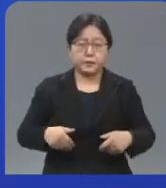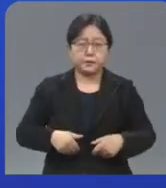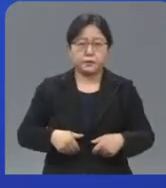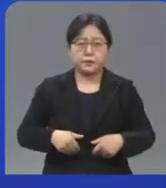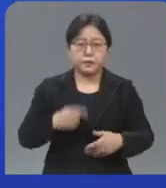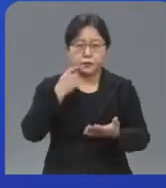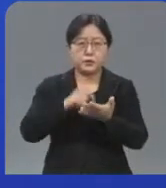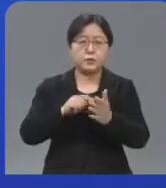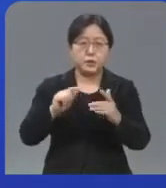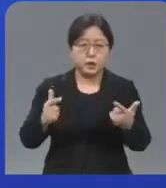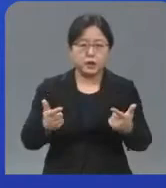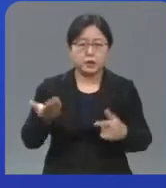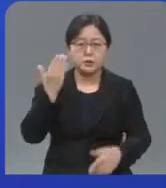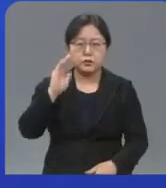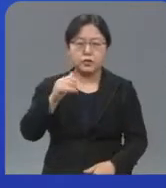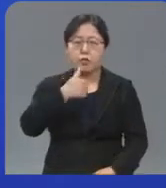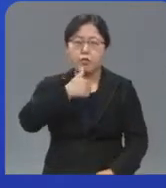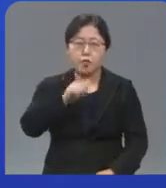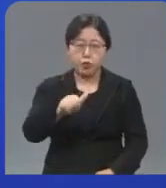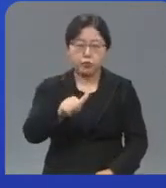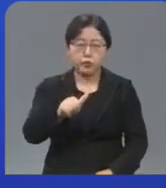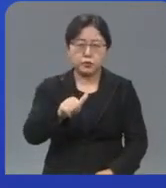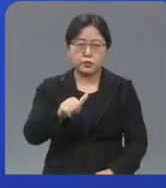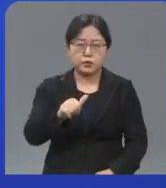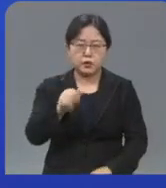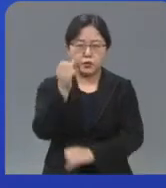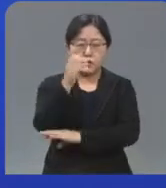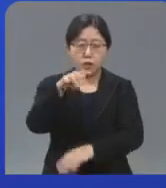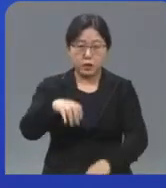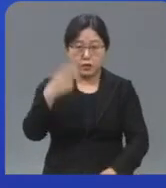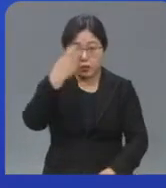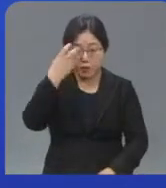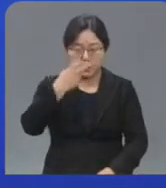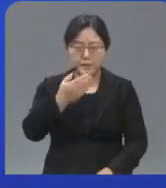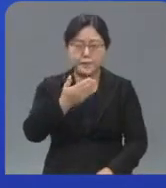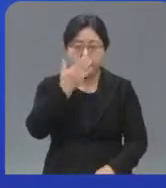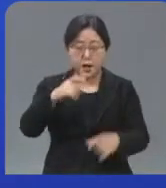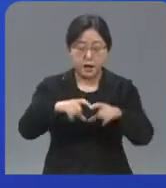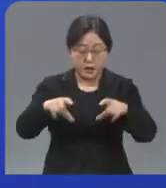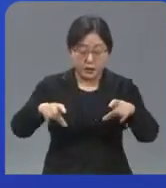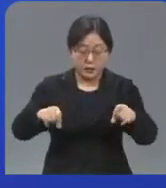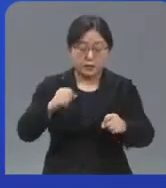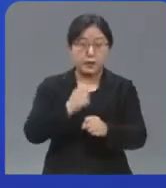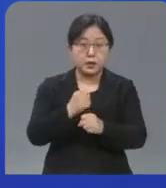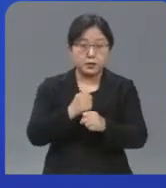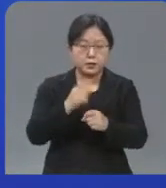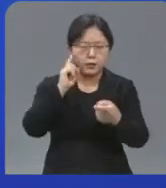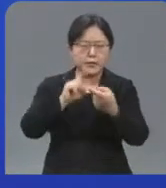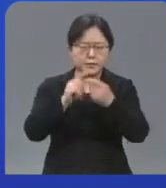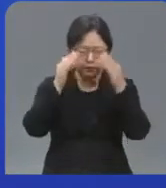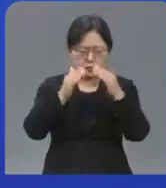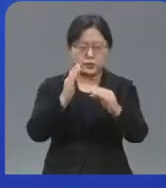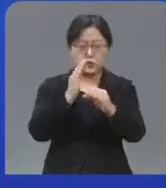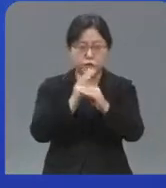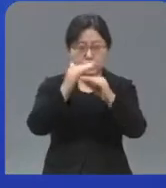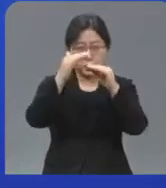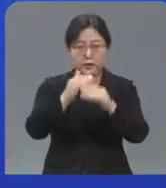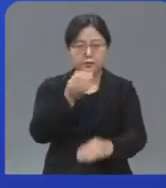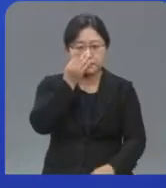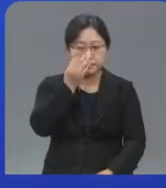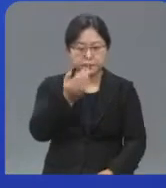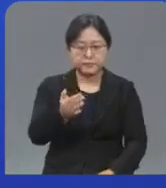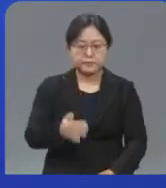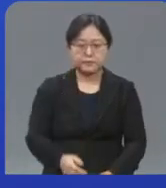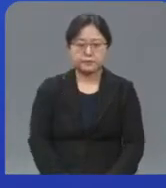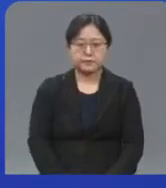않았는데요. 하지만 최근엔 5분이면은 원산지를 쉽게 판별할 수 있는 키트가 도입돼 주목을 받고 있습니다. 김영찬 기자의